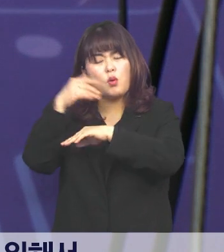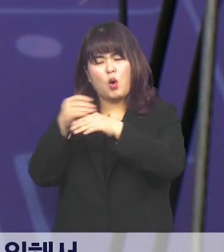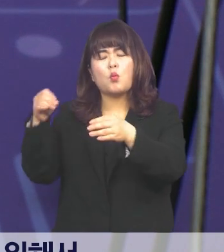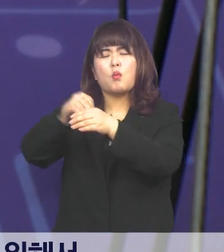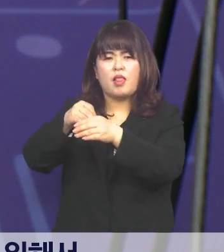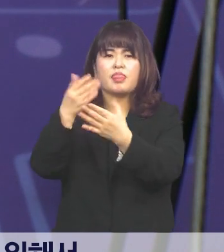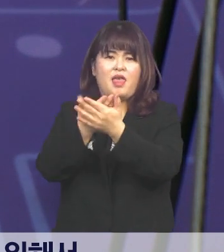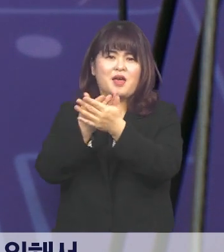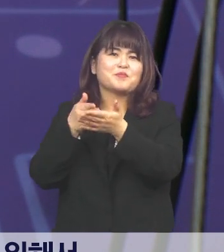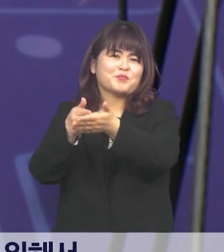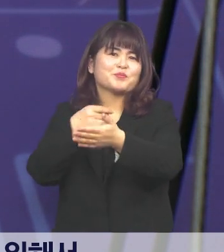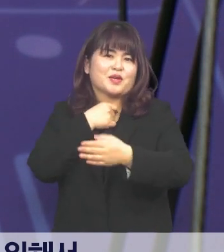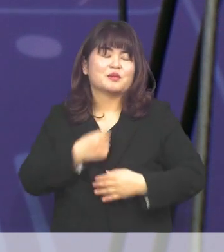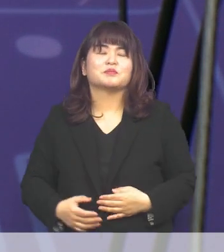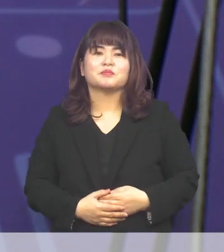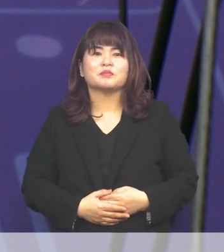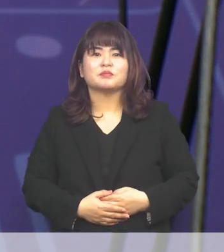반영해 주시기 바랍니다.